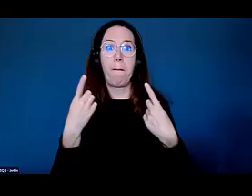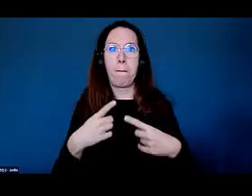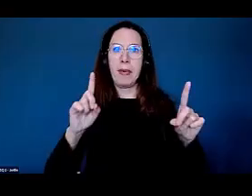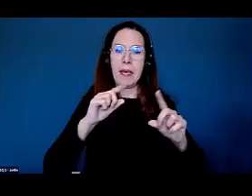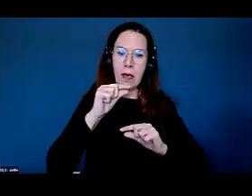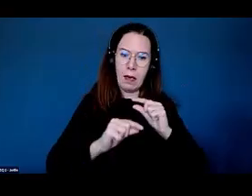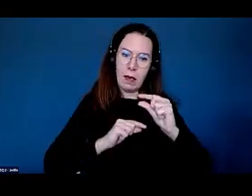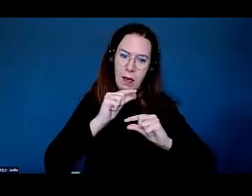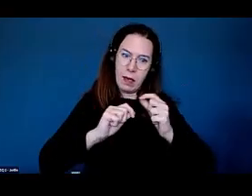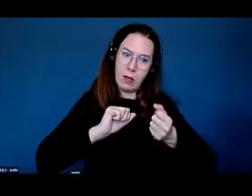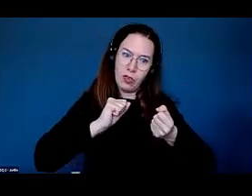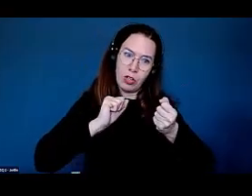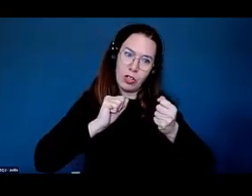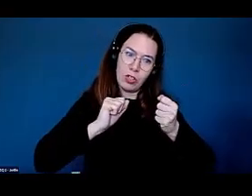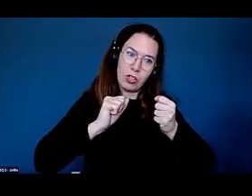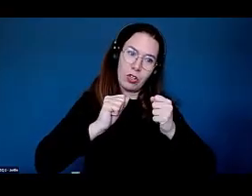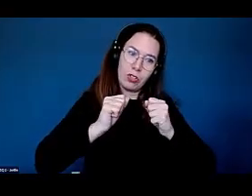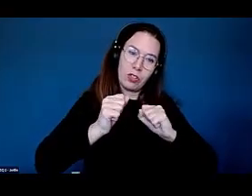fait finalement,